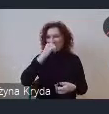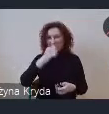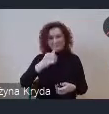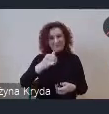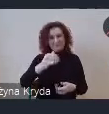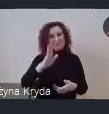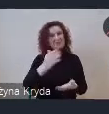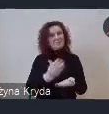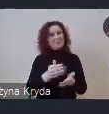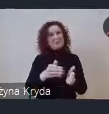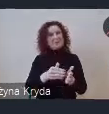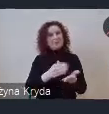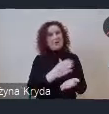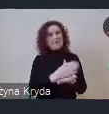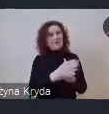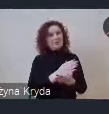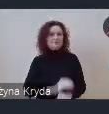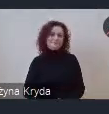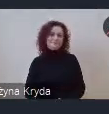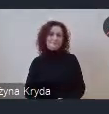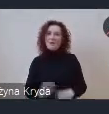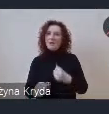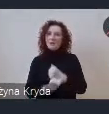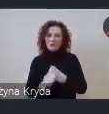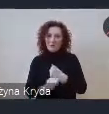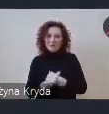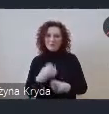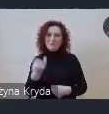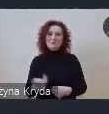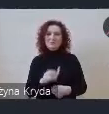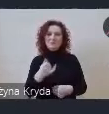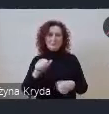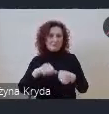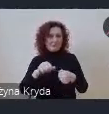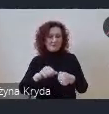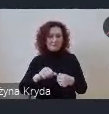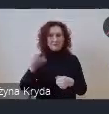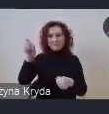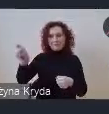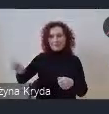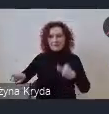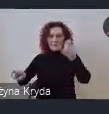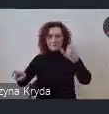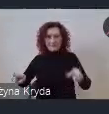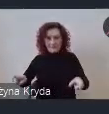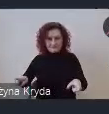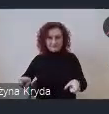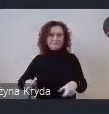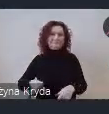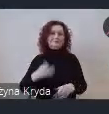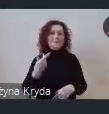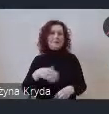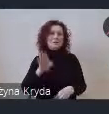pomocy dlatego zawsze wymagamy zawsze sprawdzamy Poręba po dwóch stronach schodów bardzo podobny przypadek